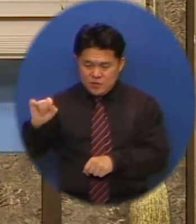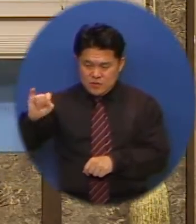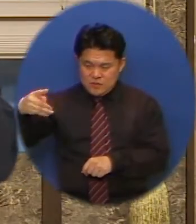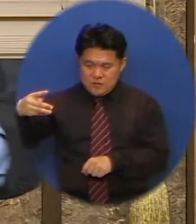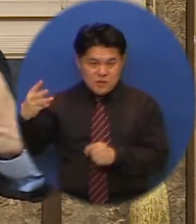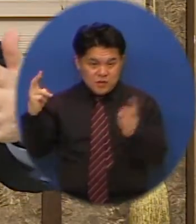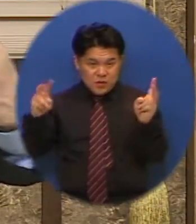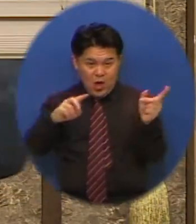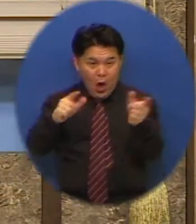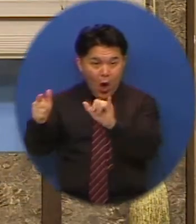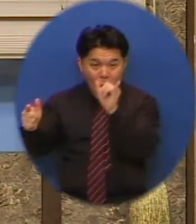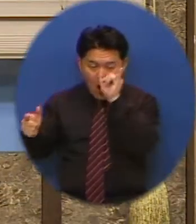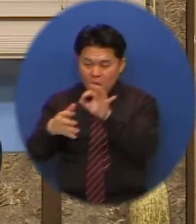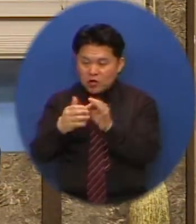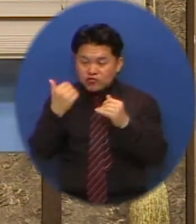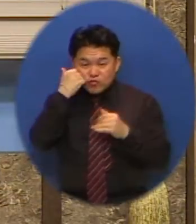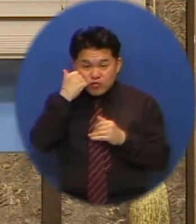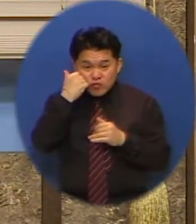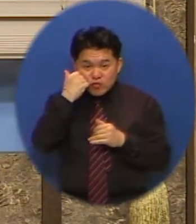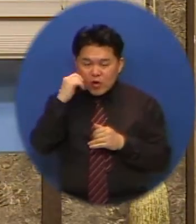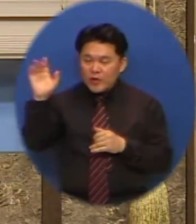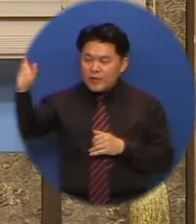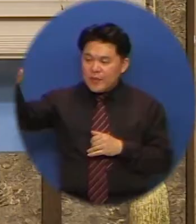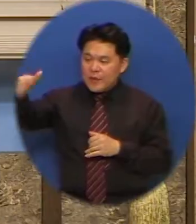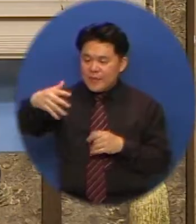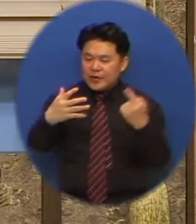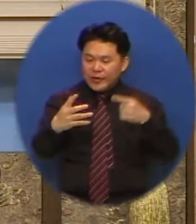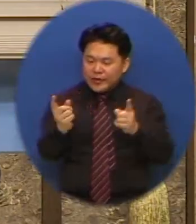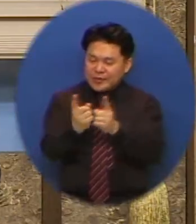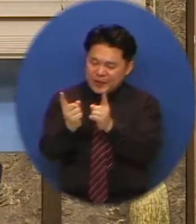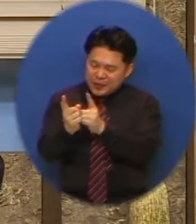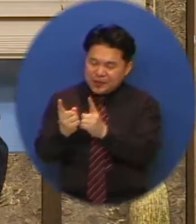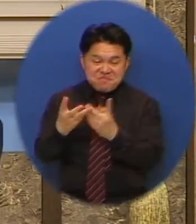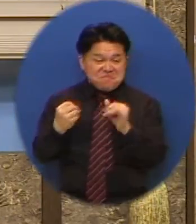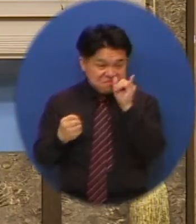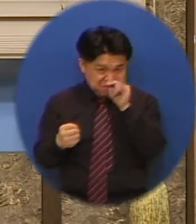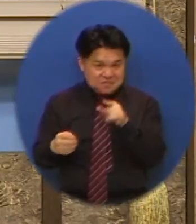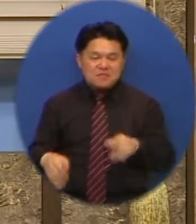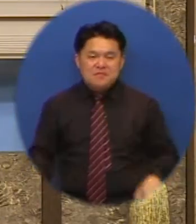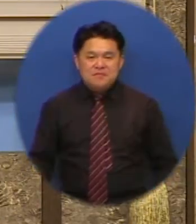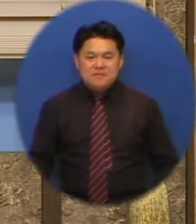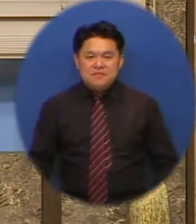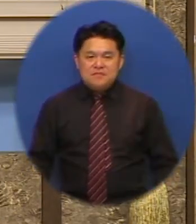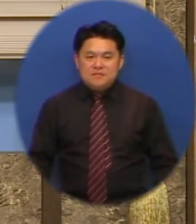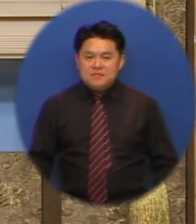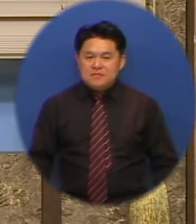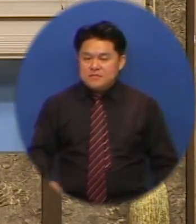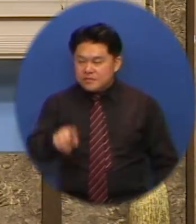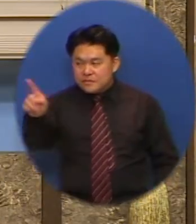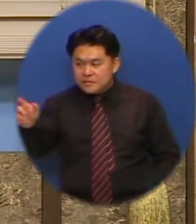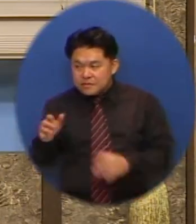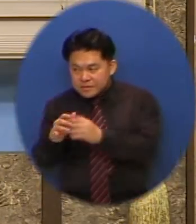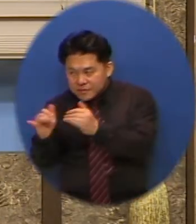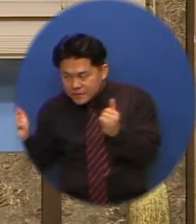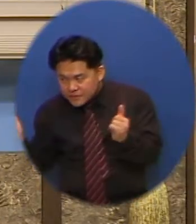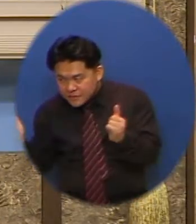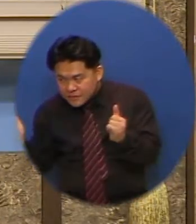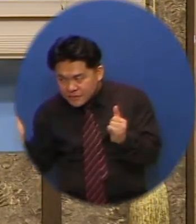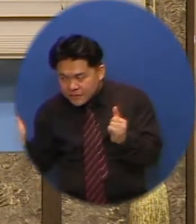이런 기업들의 관계자들하고 우리가 이제 교육도 자주 만나거든요. 예. 그러면 이 사람들이 어떤